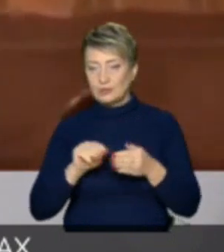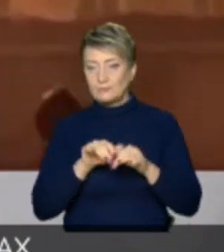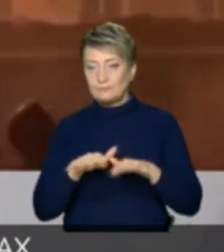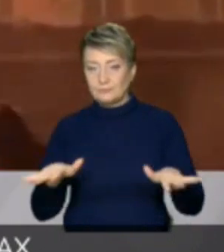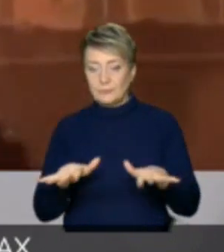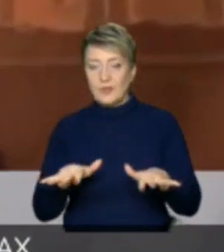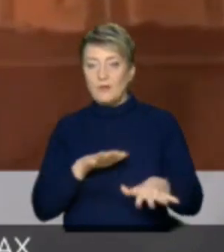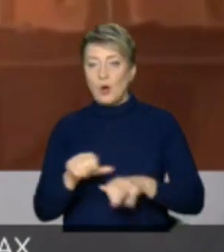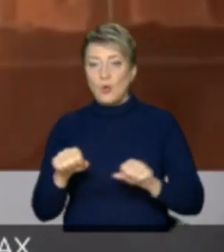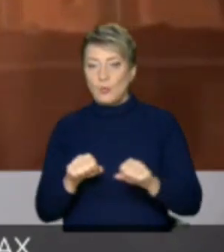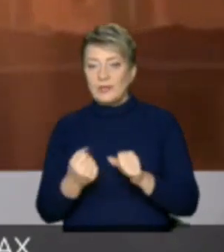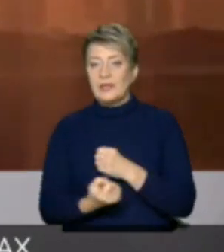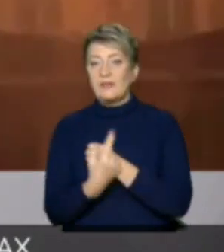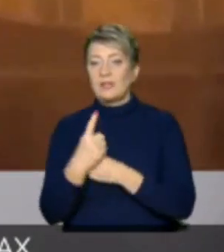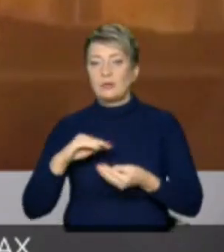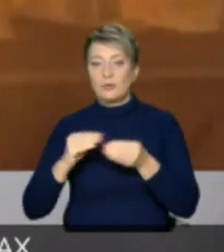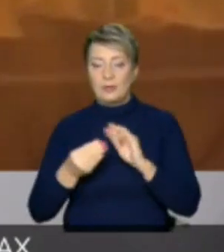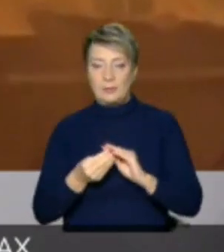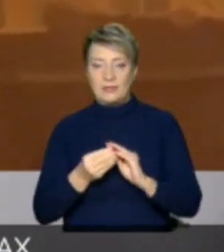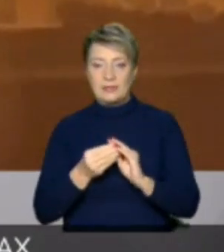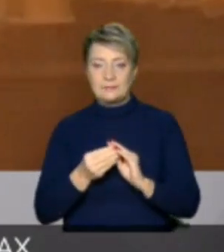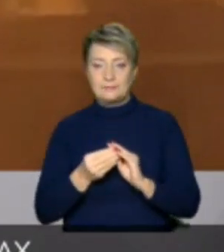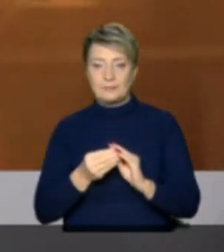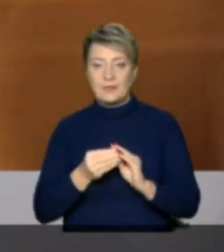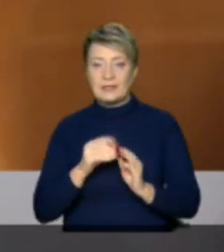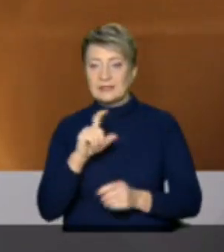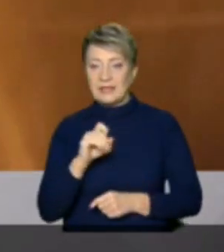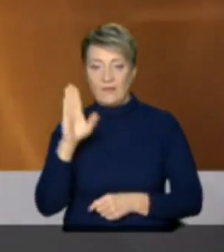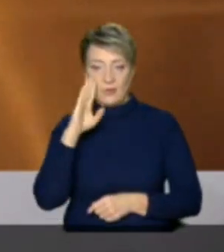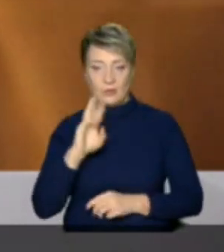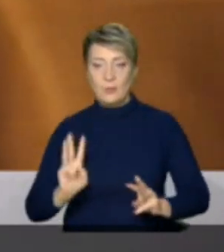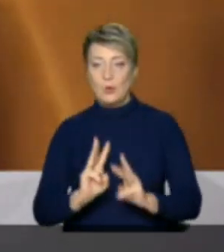окупантів виникли проблеми з водою. Нині ж повідомляють, що горить вона досі.